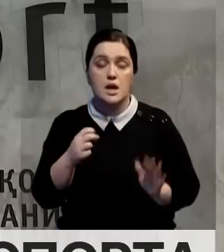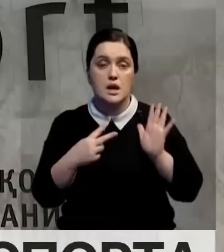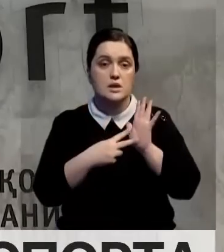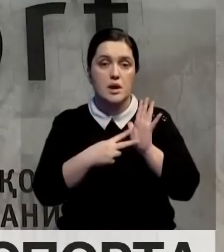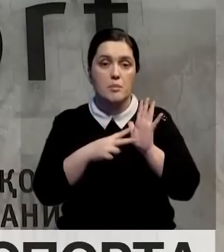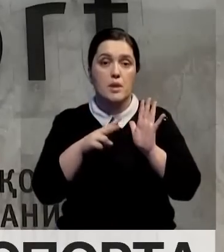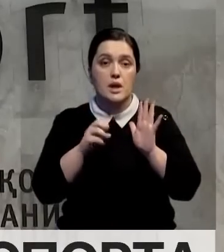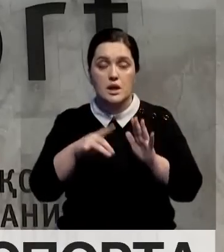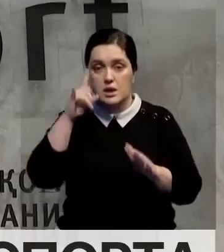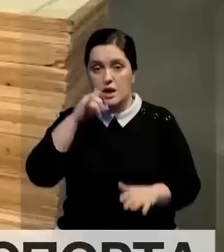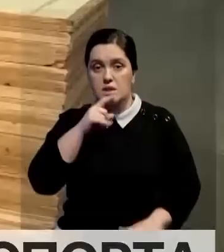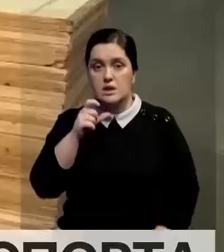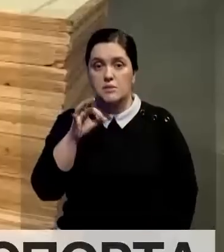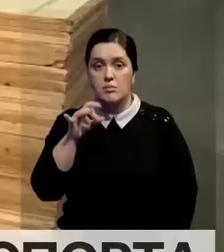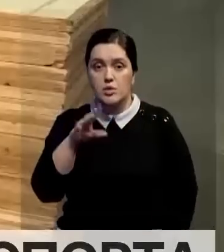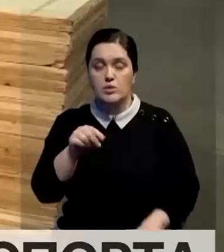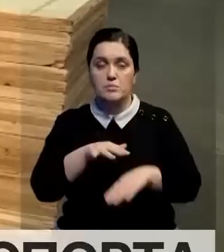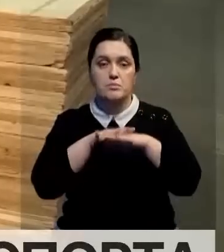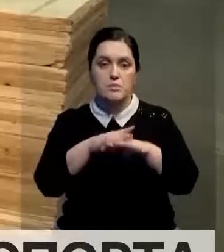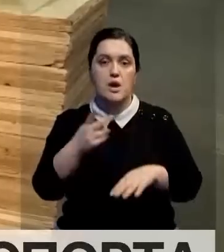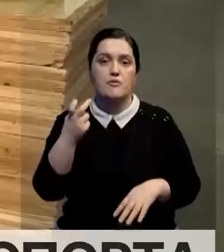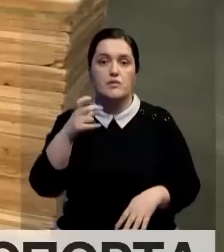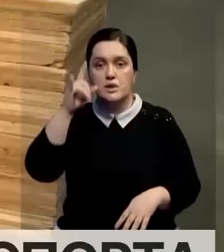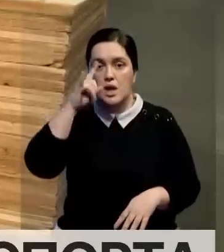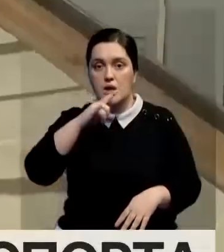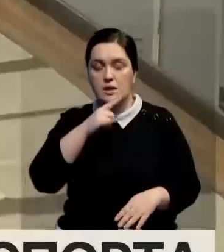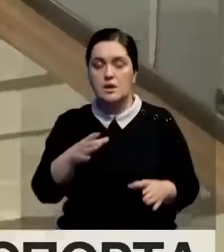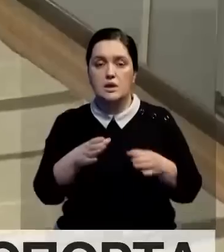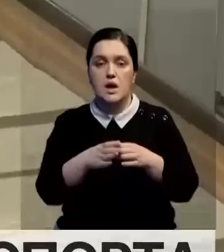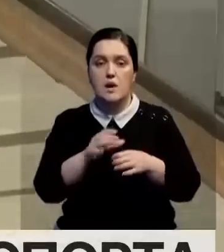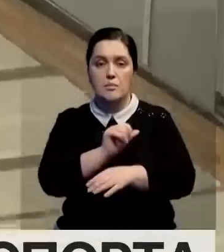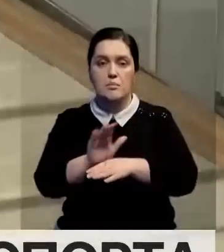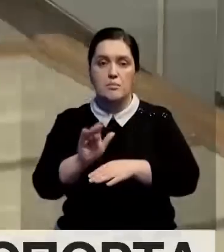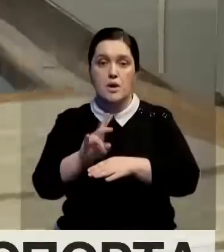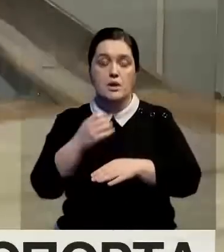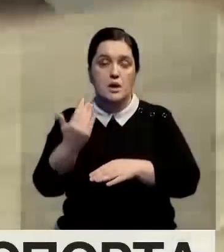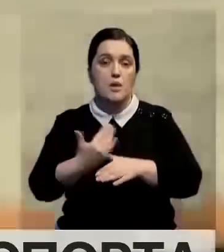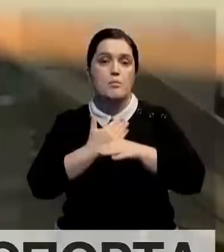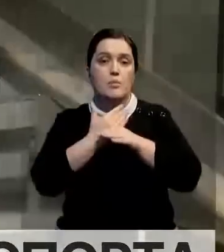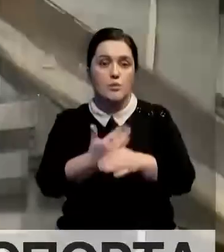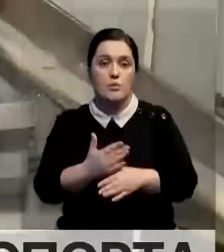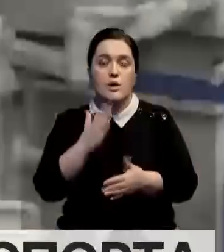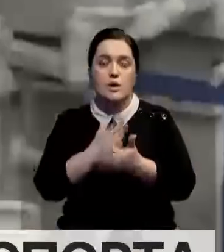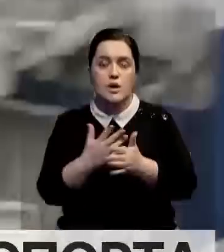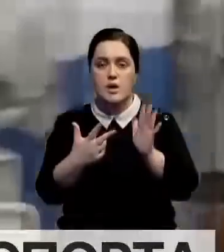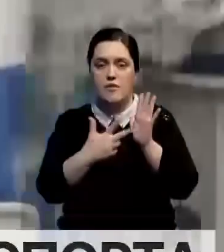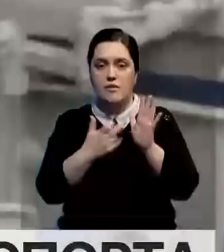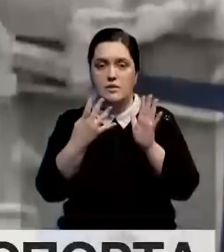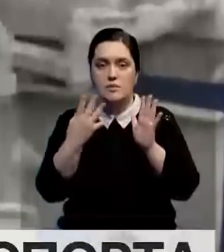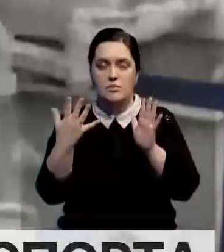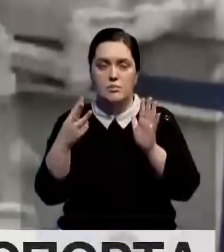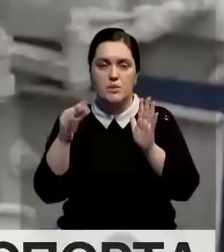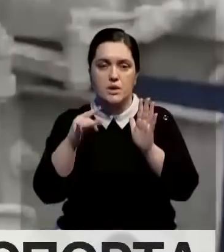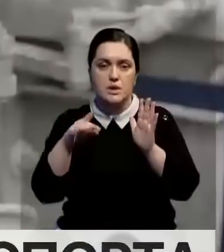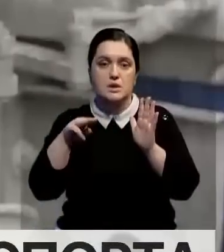лет «Казахэкспорт» профинансировал около 200 казахстанских экспортеров, направив на их поддержку свыше 845